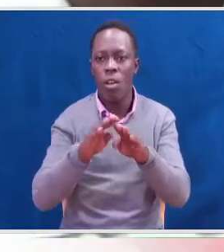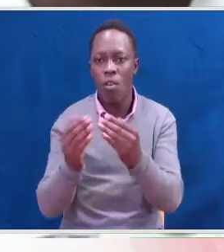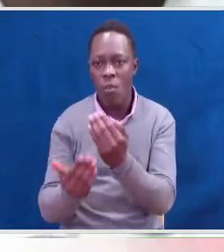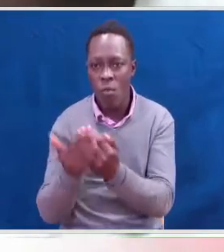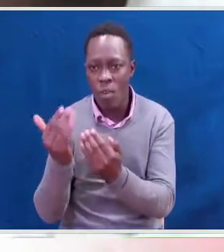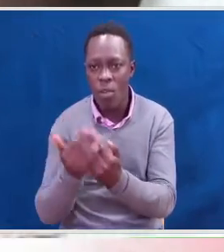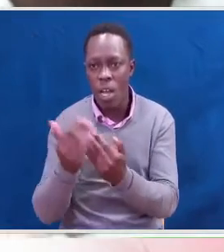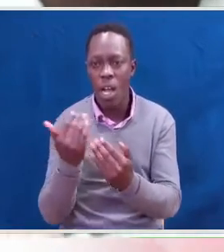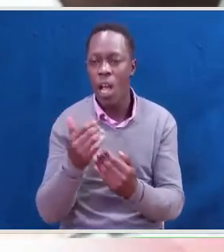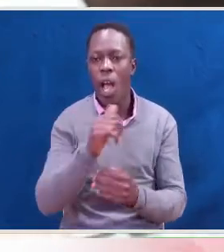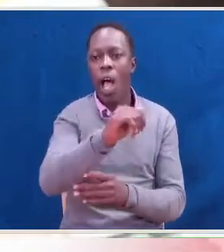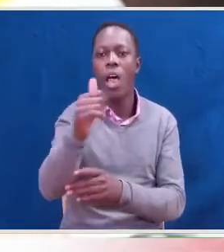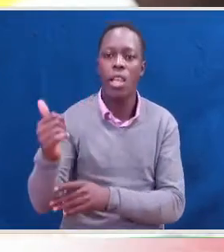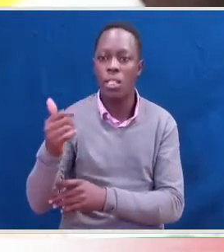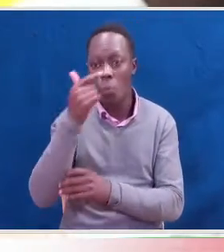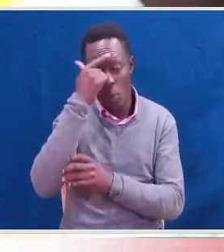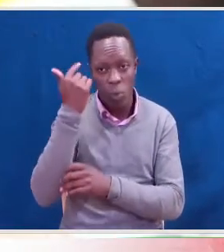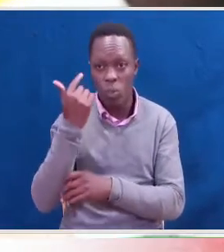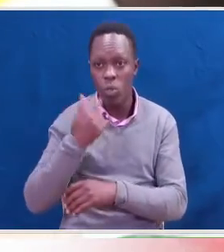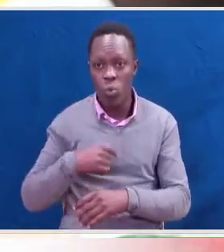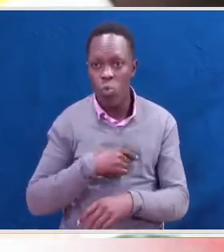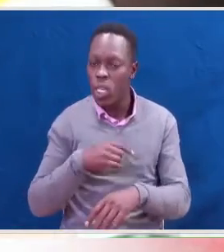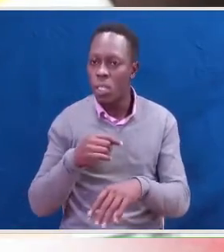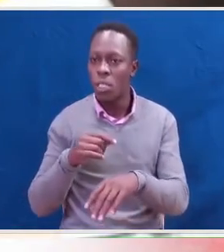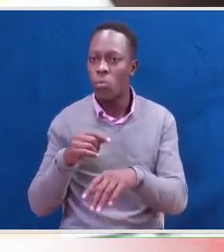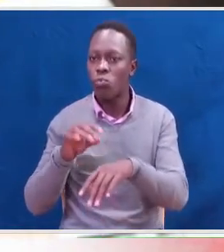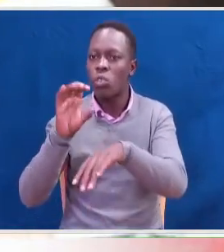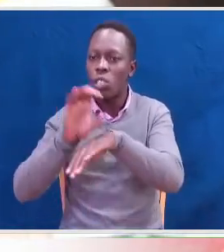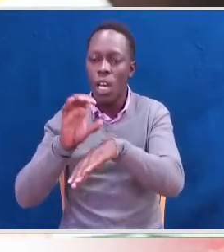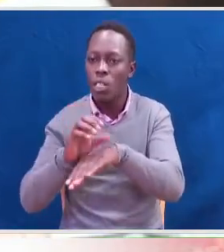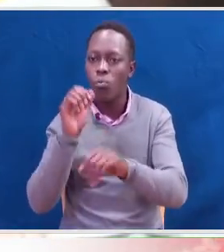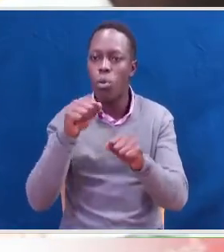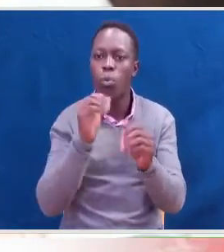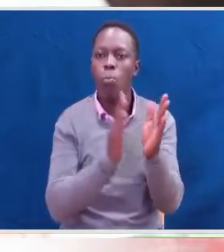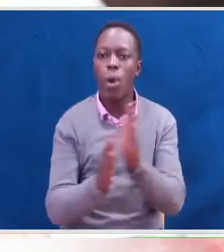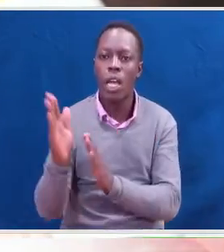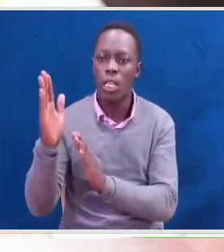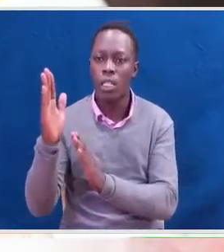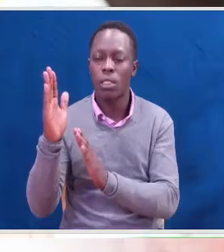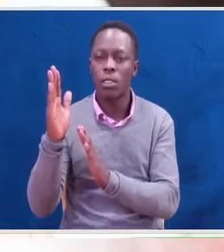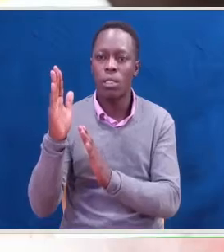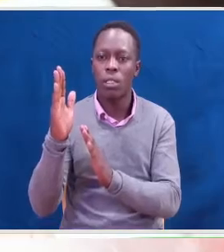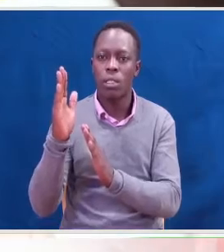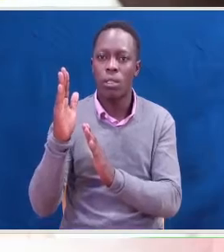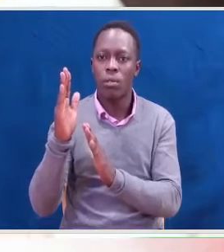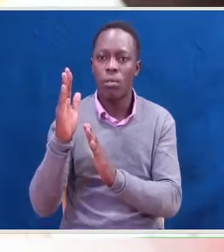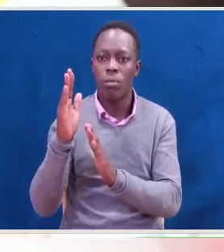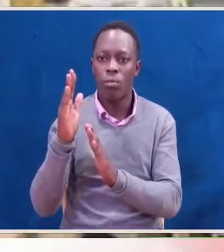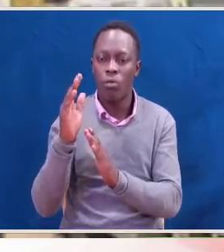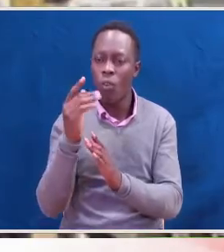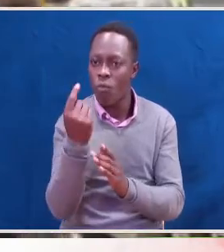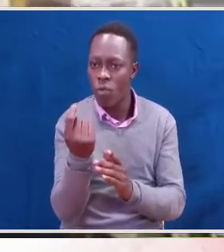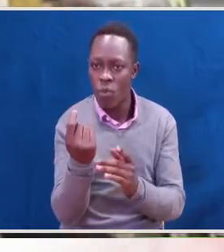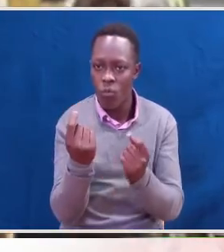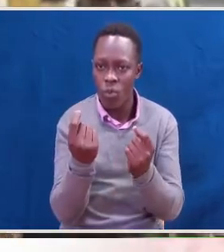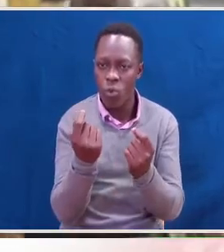ni mapendeleo, kwa sababu sisi kama kanisa tungeweza kupanga mpango wa kuweza kuwaleta watu wachache.